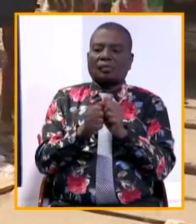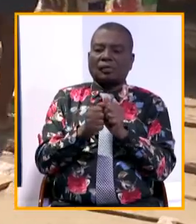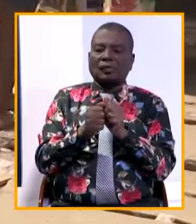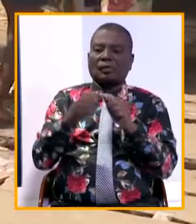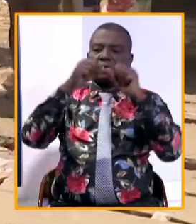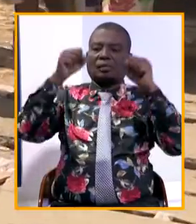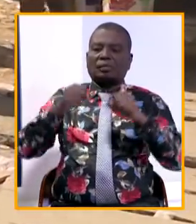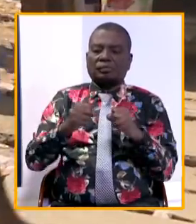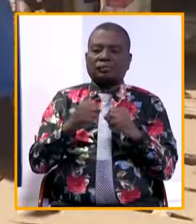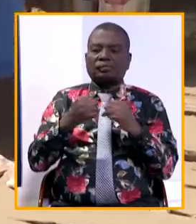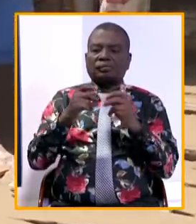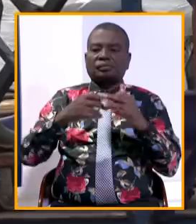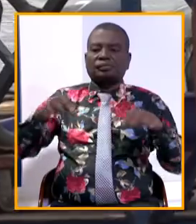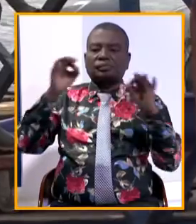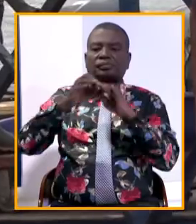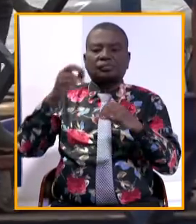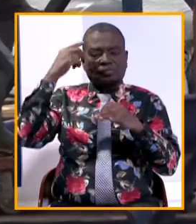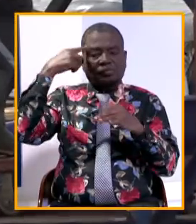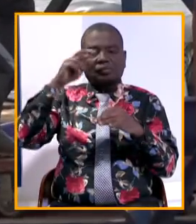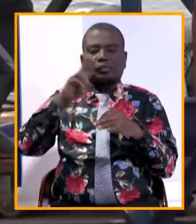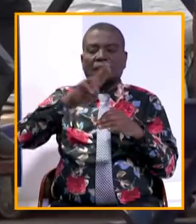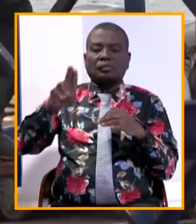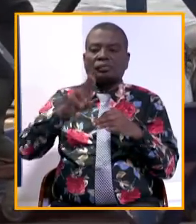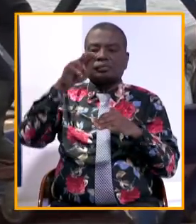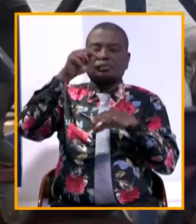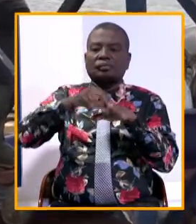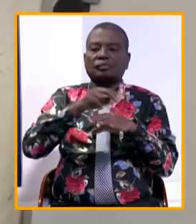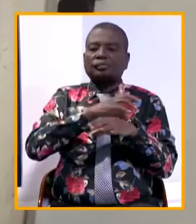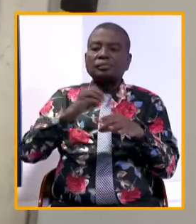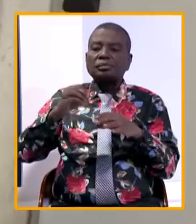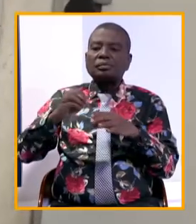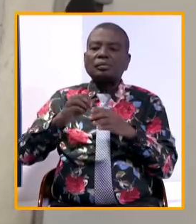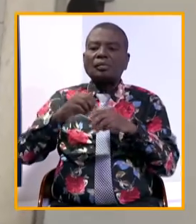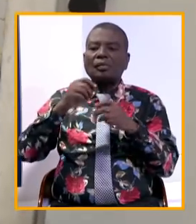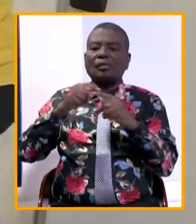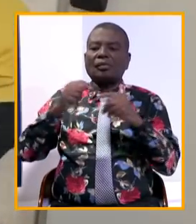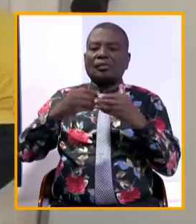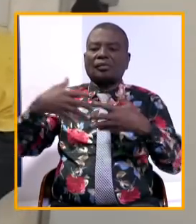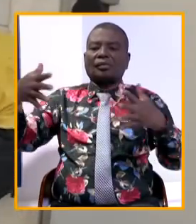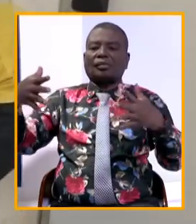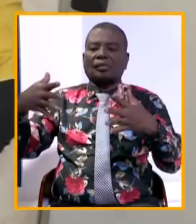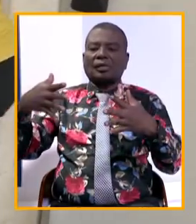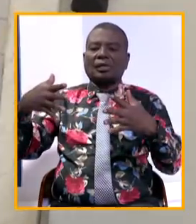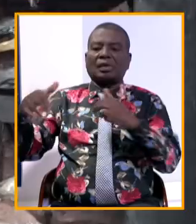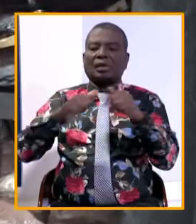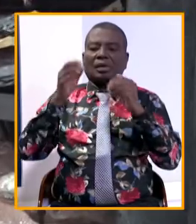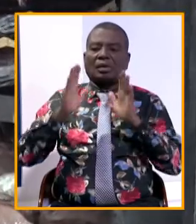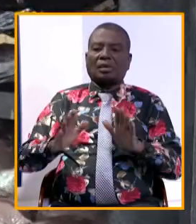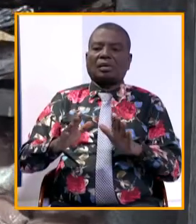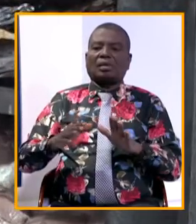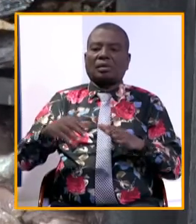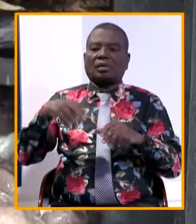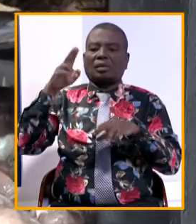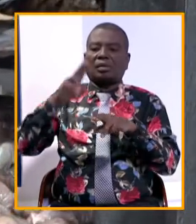informel important où l'utilisation des espèces reste très répandue, les acteurs de l'écosystème numérique et financier comptent